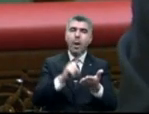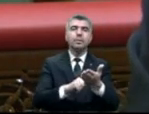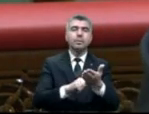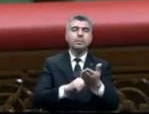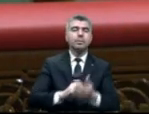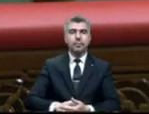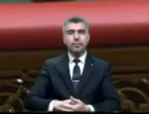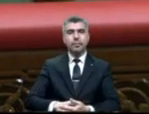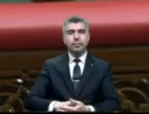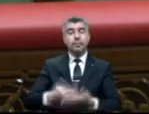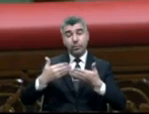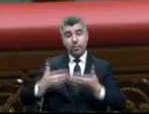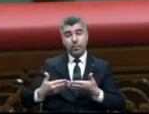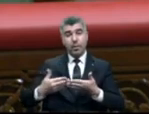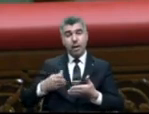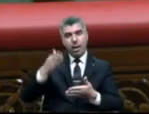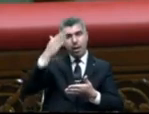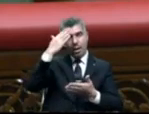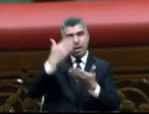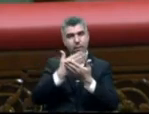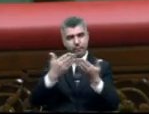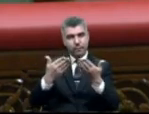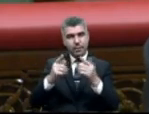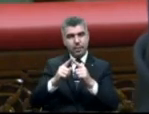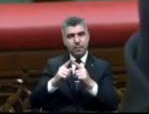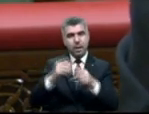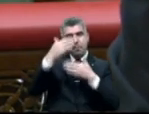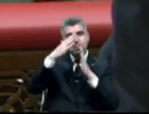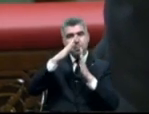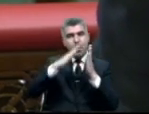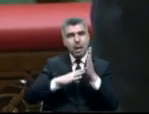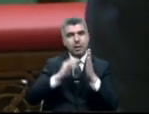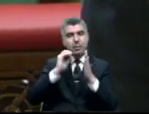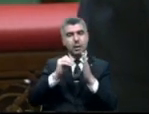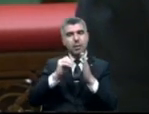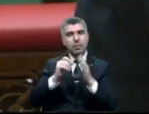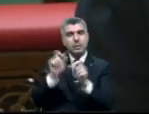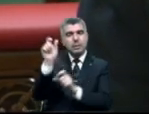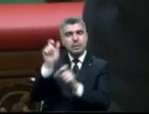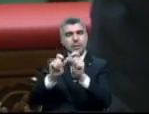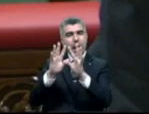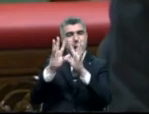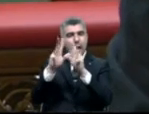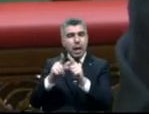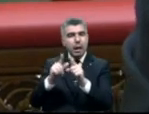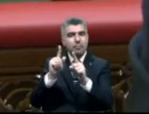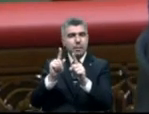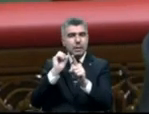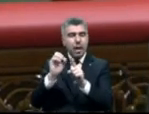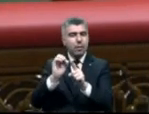سيما ونحن نعلم بأن استثمار المغرب في الرأسمال البشري لم يعد مجرد رقم في معادلة